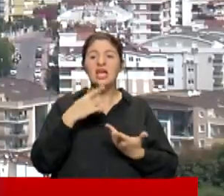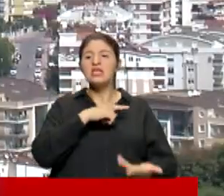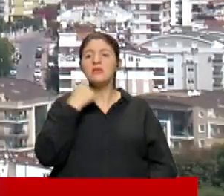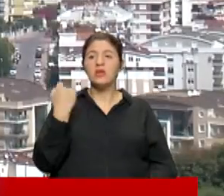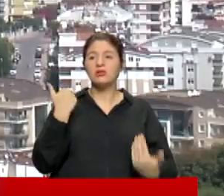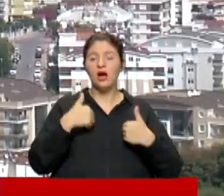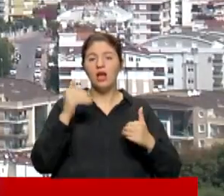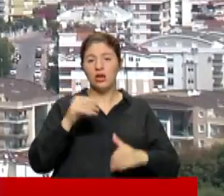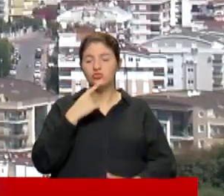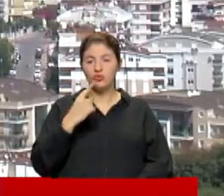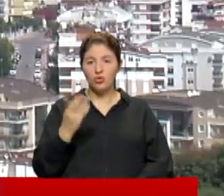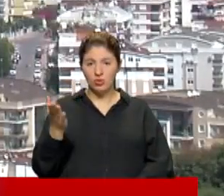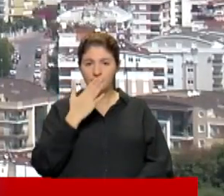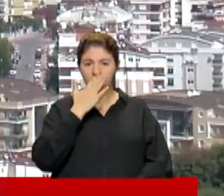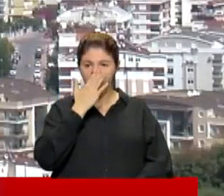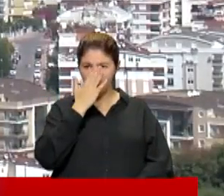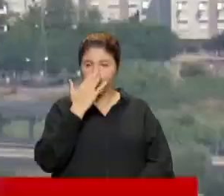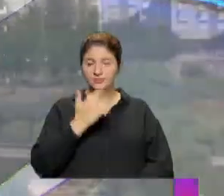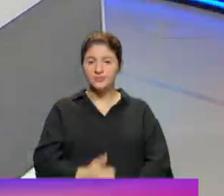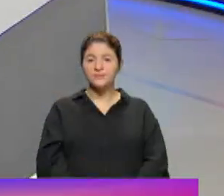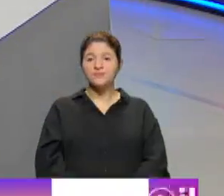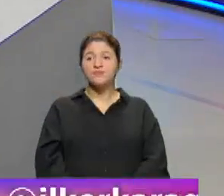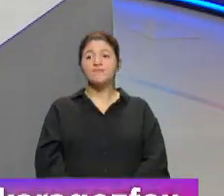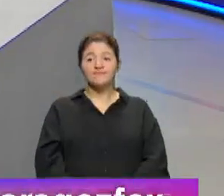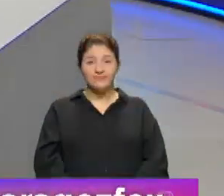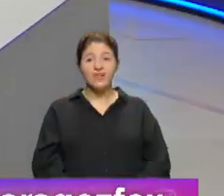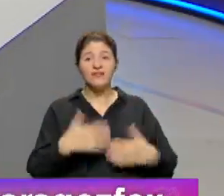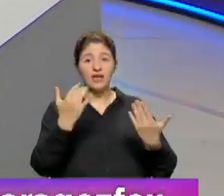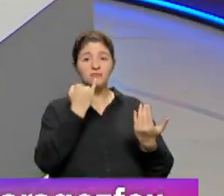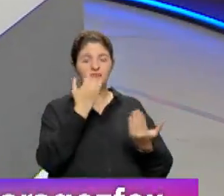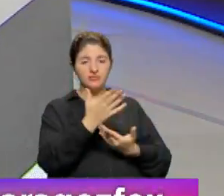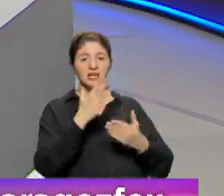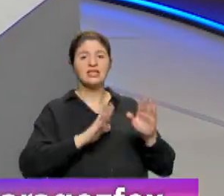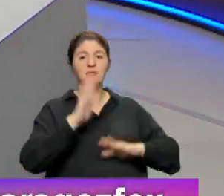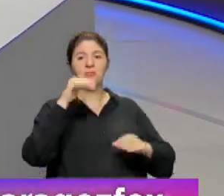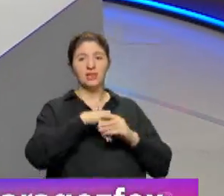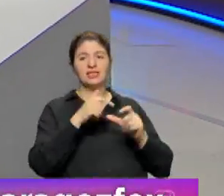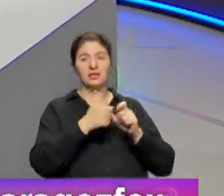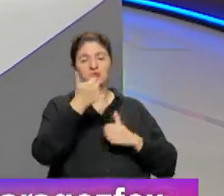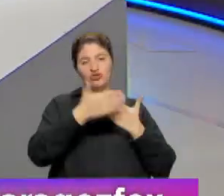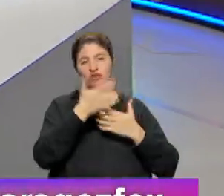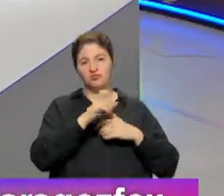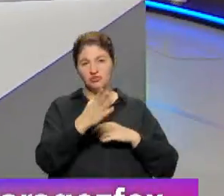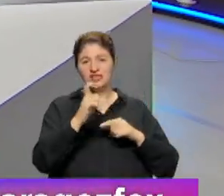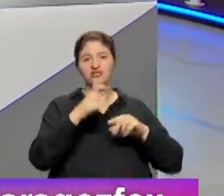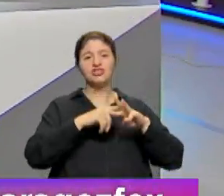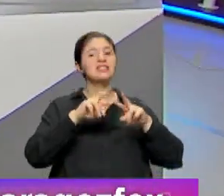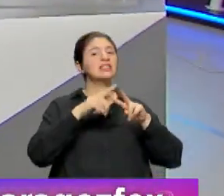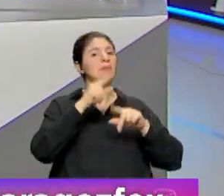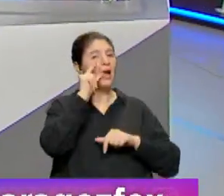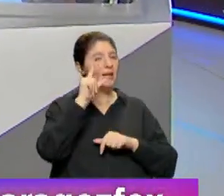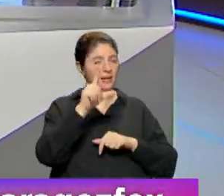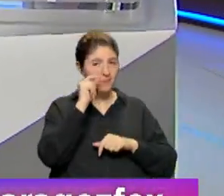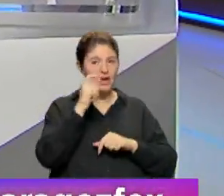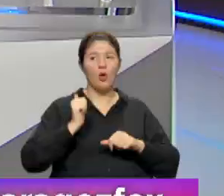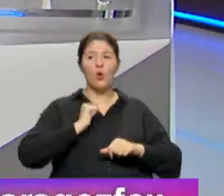imkansız hale geldiğini söylüyor ve konuğumuz Demokrat Parti Genel Başkan Yardımcısı Cemal enginyurt